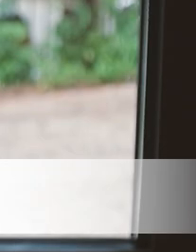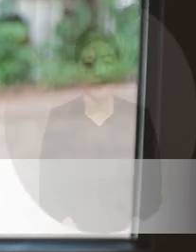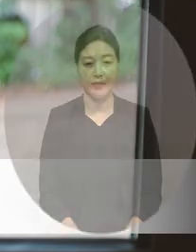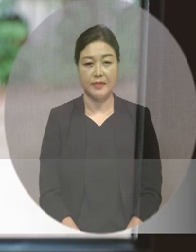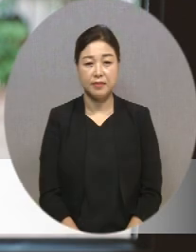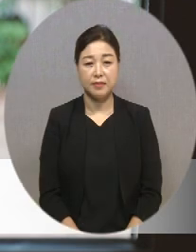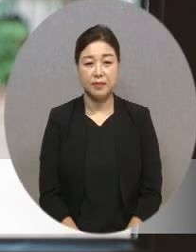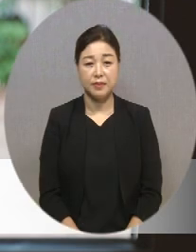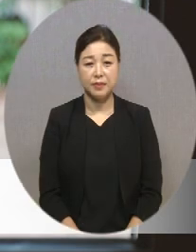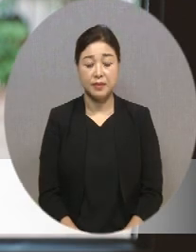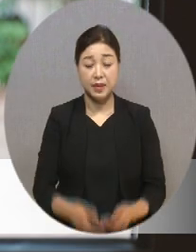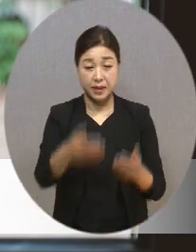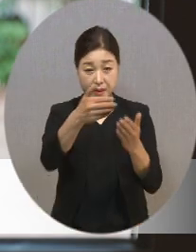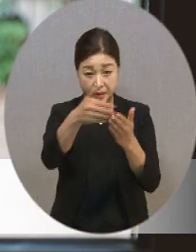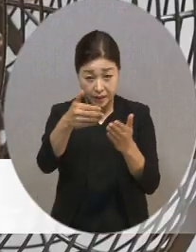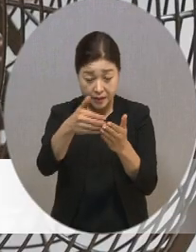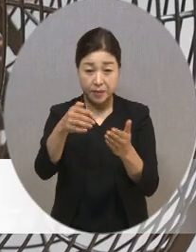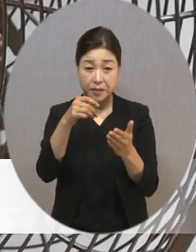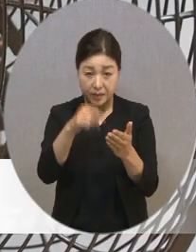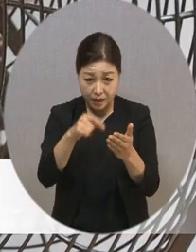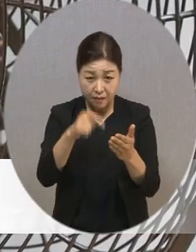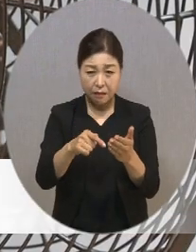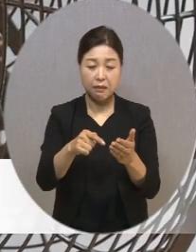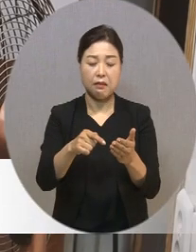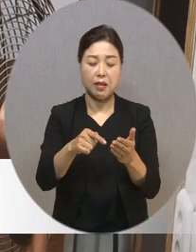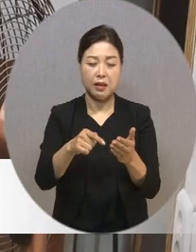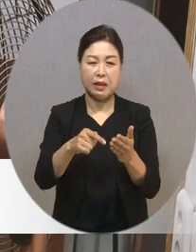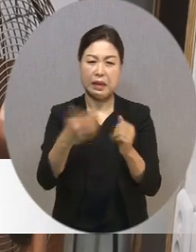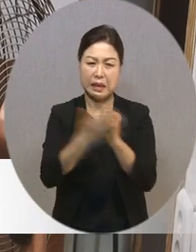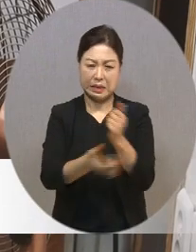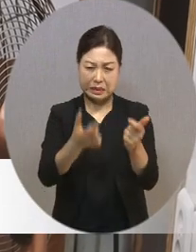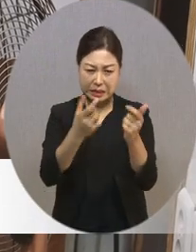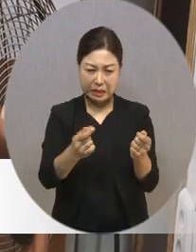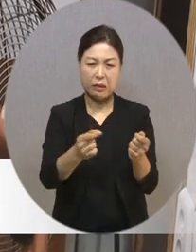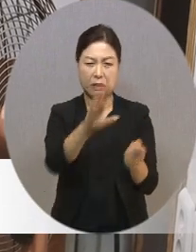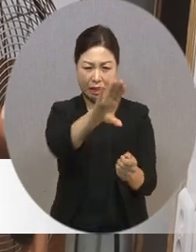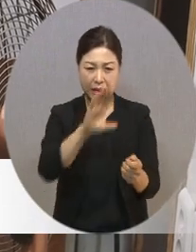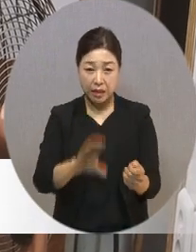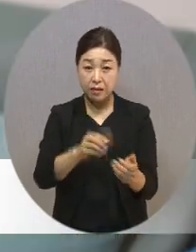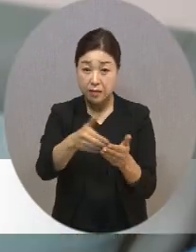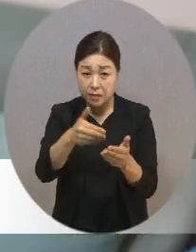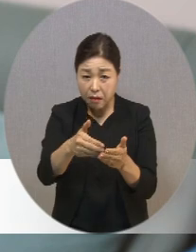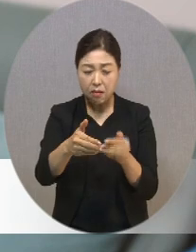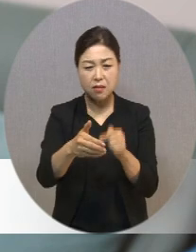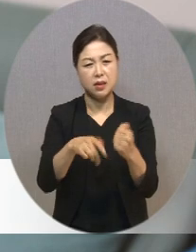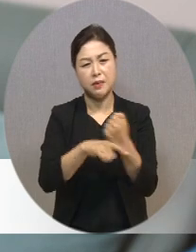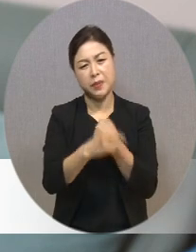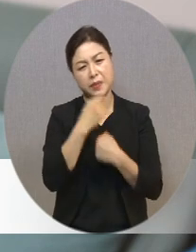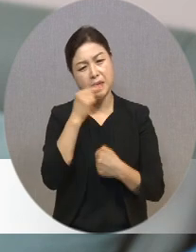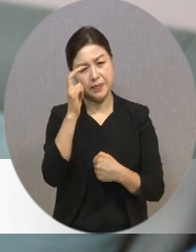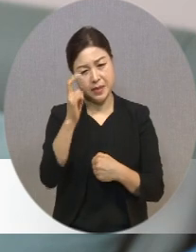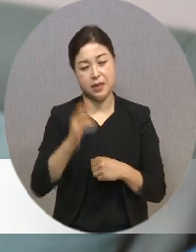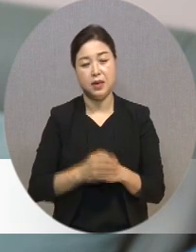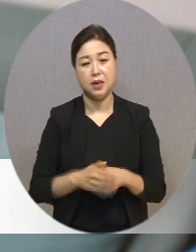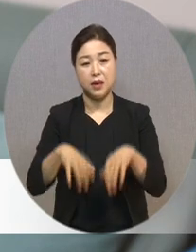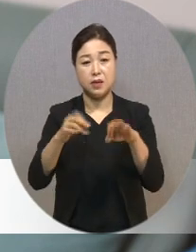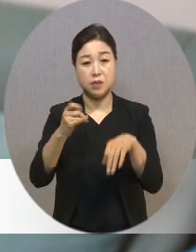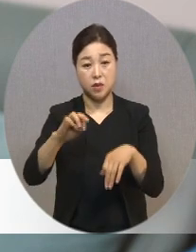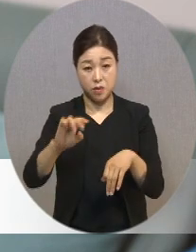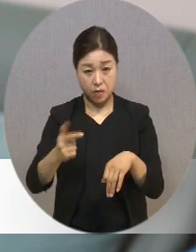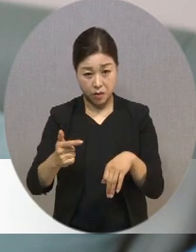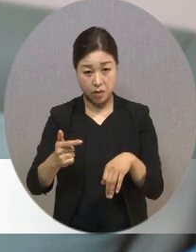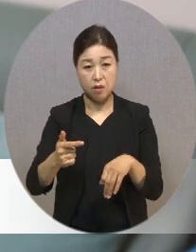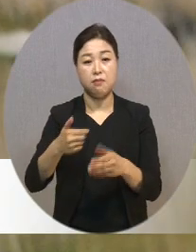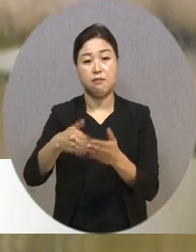그림을 사실적으로 그린다는 것은 어쩌면 무의미한 일일지도 모릅니다. 김철은 작가는 사실적인